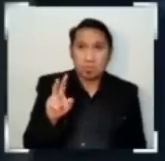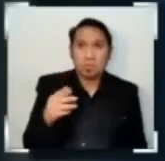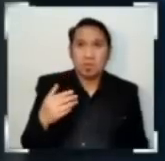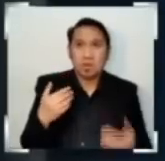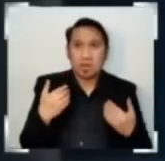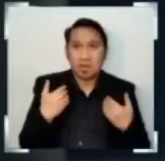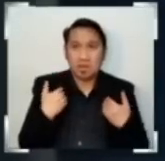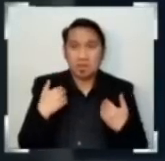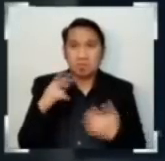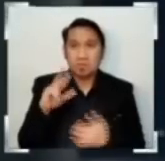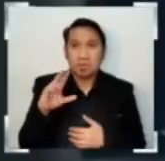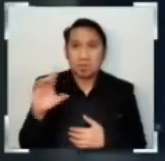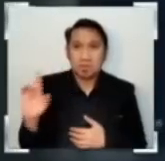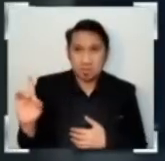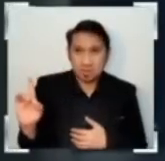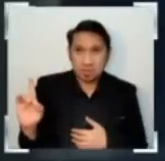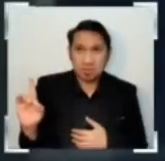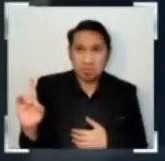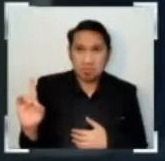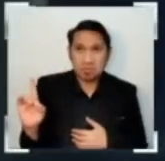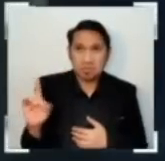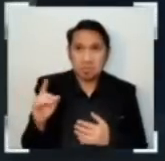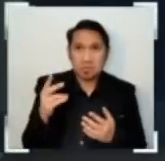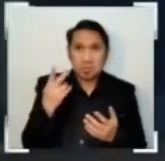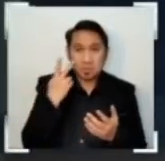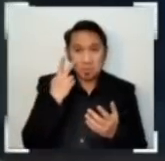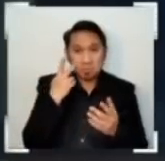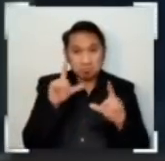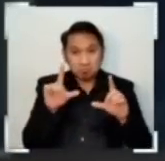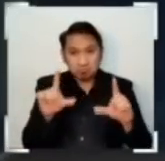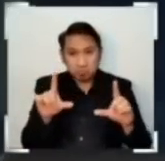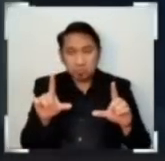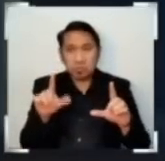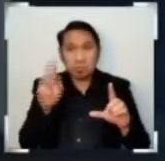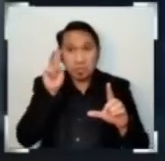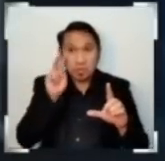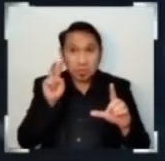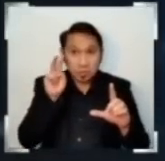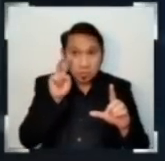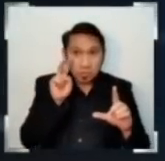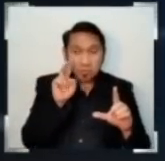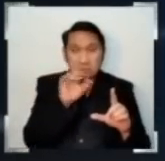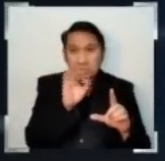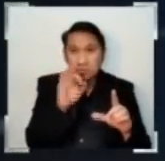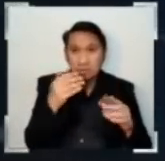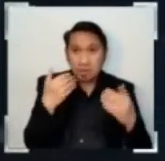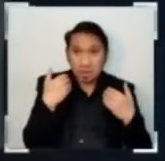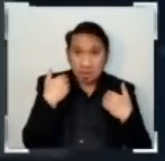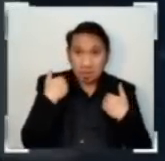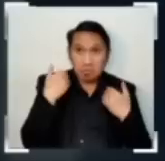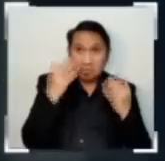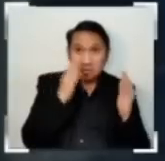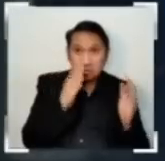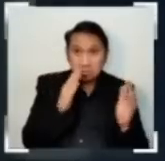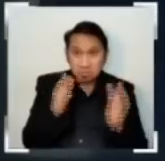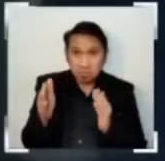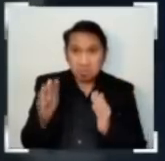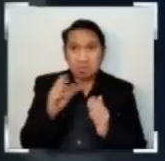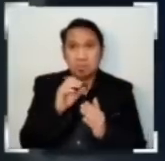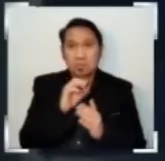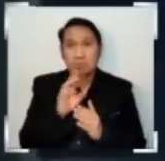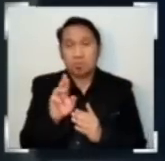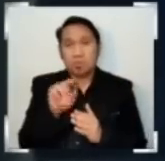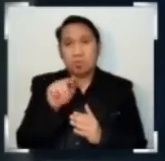3D image ng barko. So, pag magkaplano kang i-siphon o anumang action